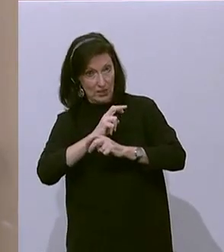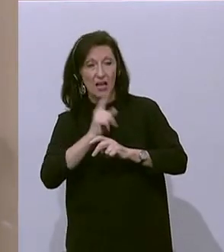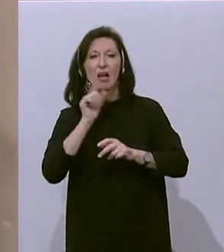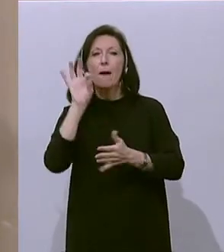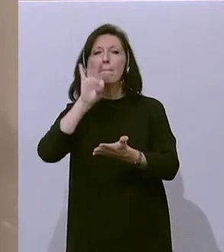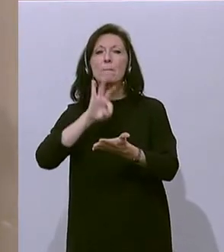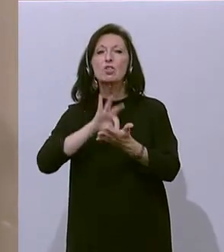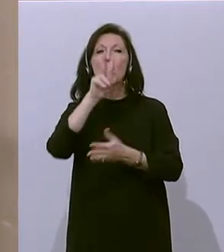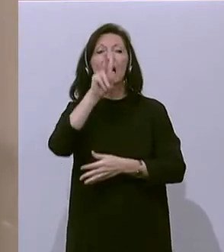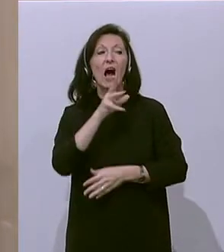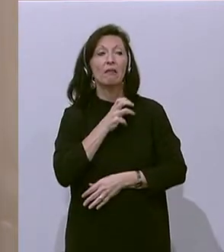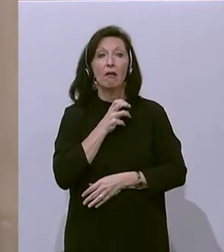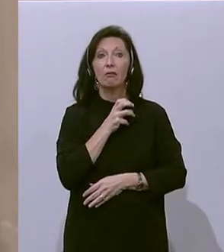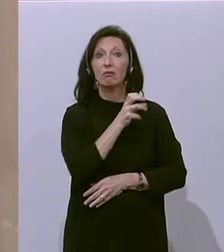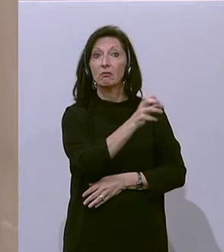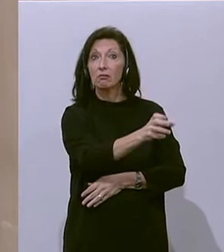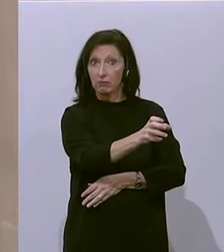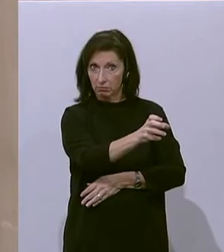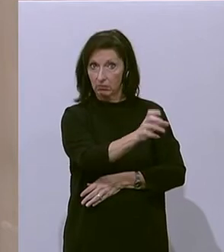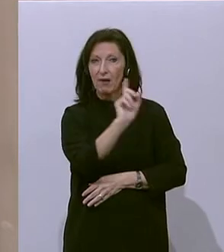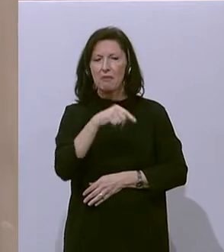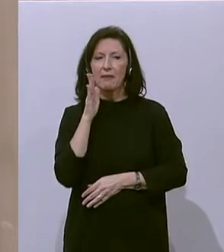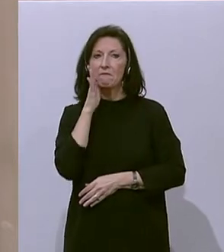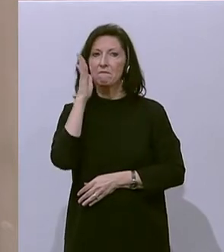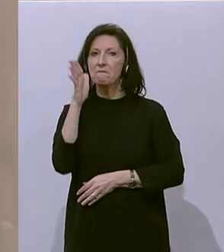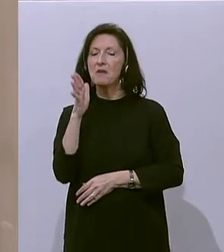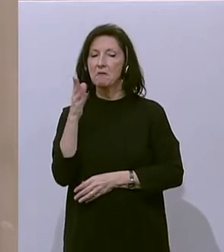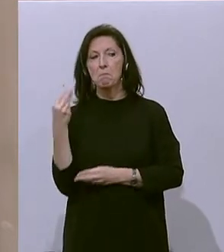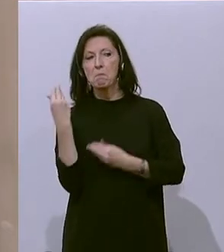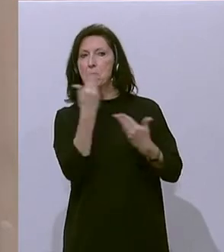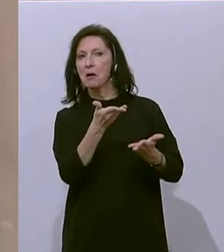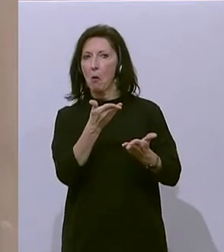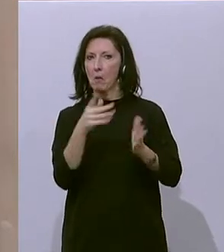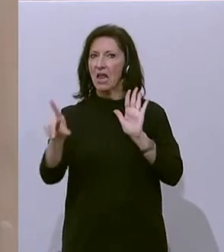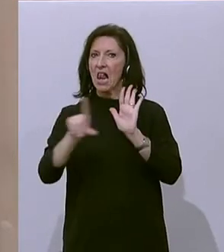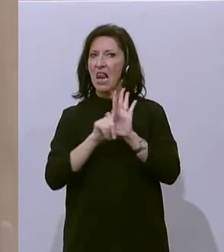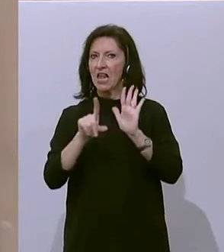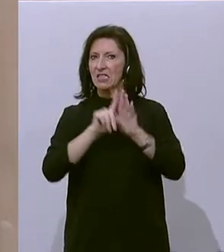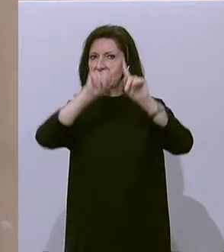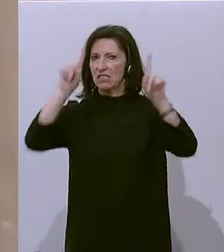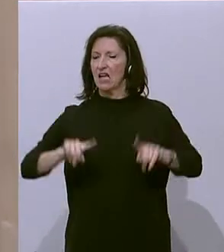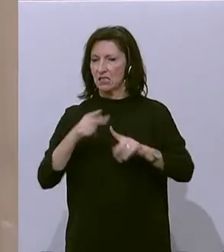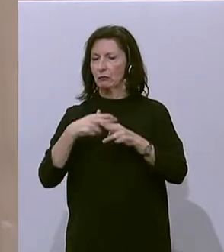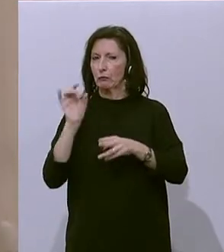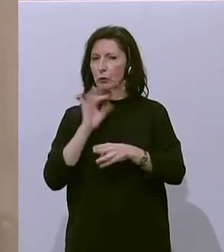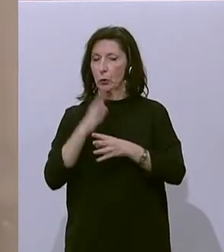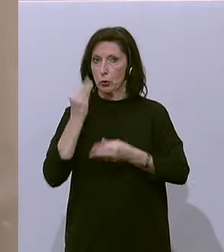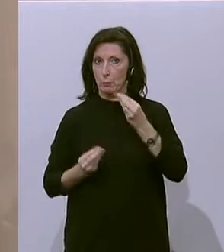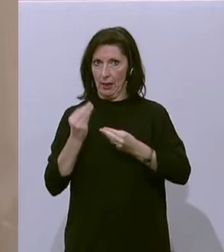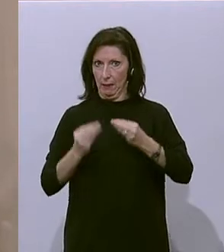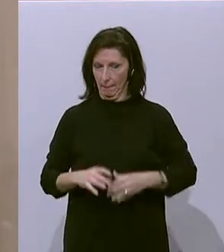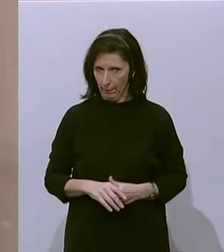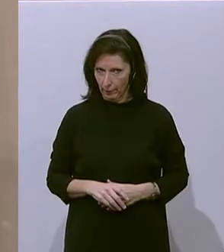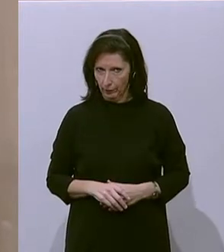Kandidaten die parteiische Vergabe von Glücksspiellizenzen vereinbart wurde. Vereinbart